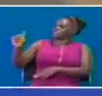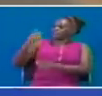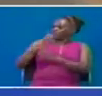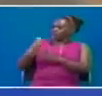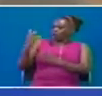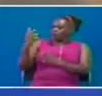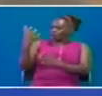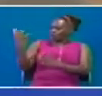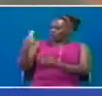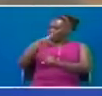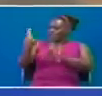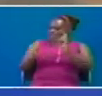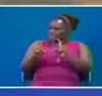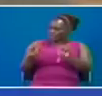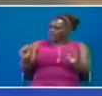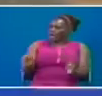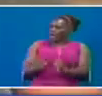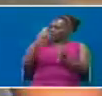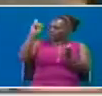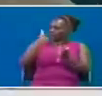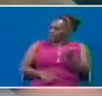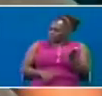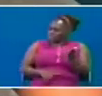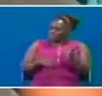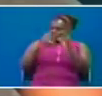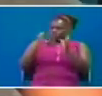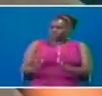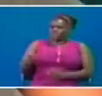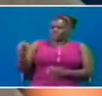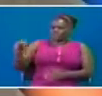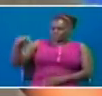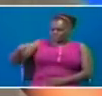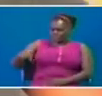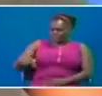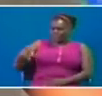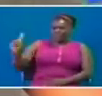mtihani wa kitaifa ni ipi? Sisi leo KTN Leo, Nairobi.